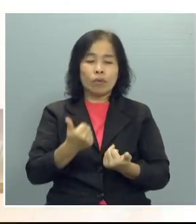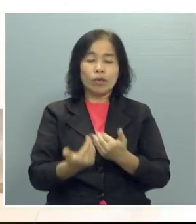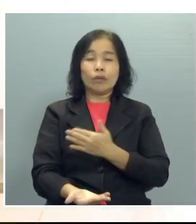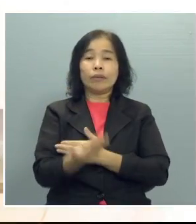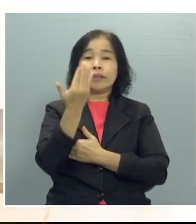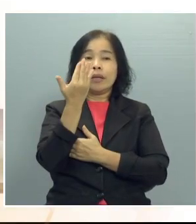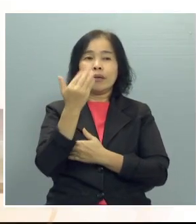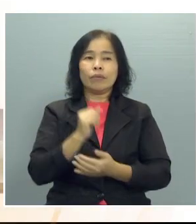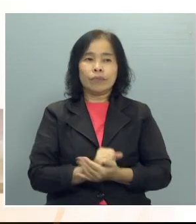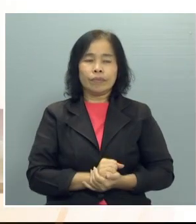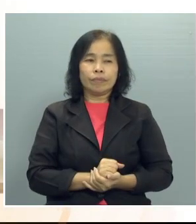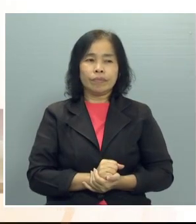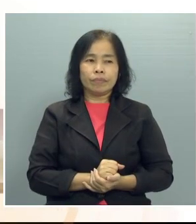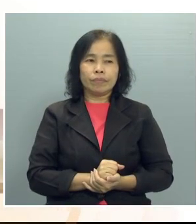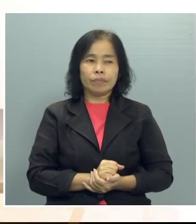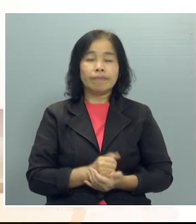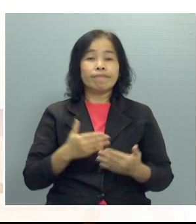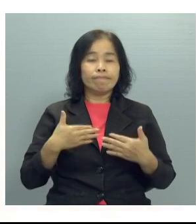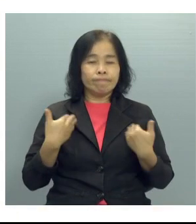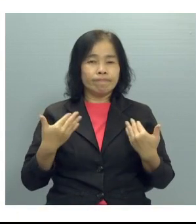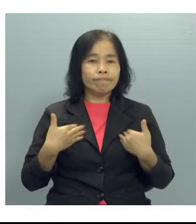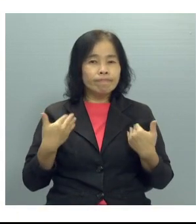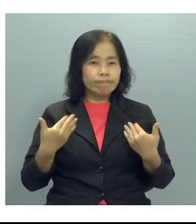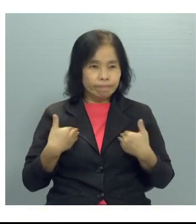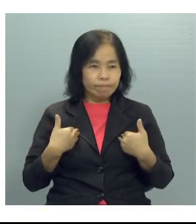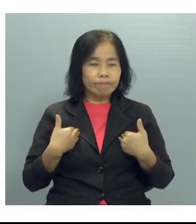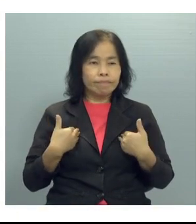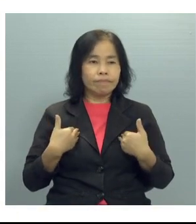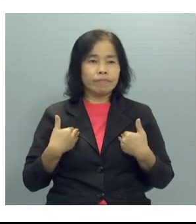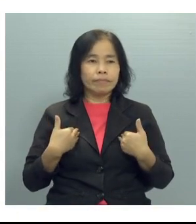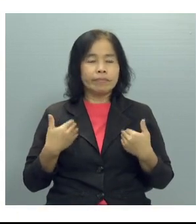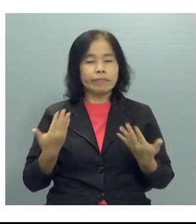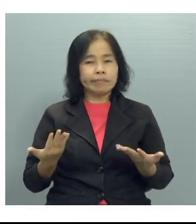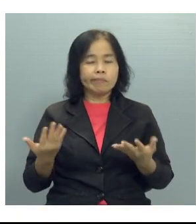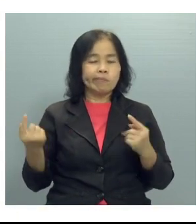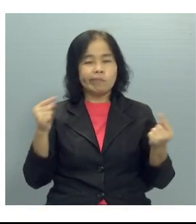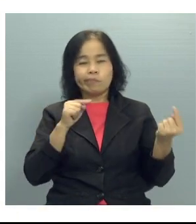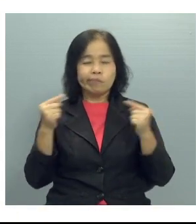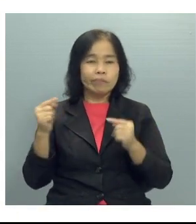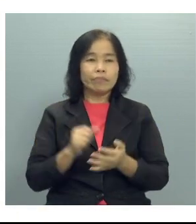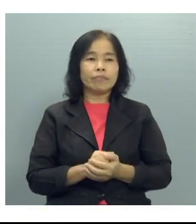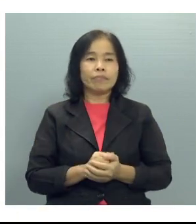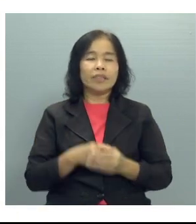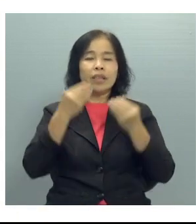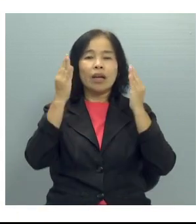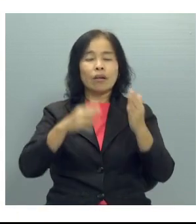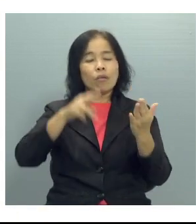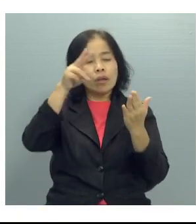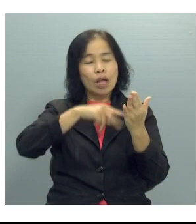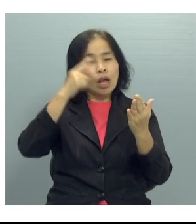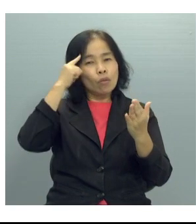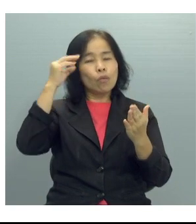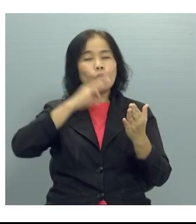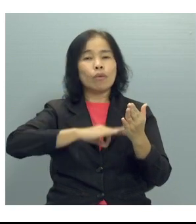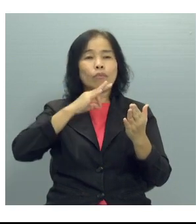เองยินดีที่ทำให้เกิดข้อถกเถียงเราก็ทำให้ผู้อ่านได้ตระหนักรู้ถึงผลกระทบ